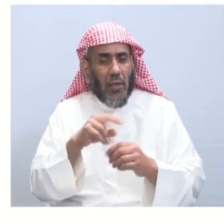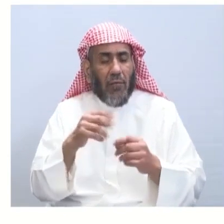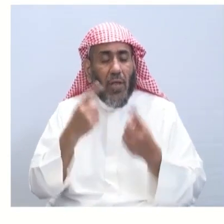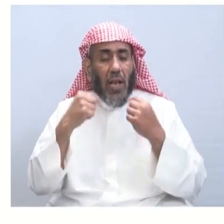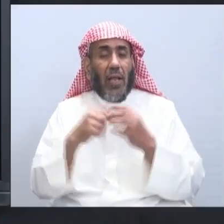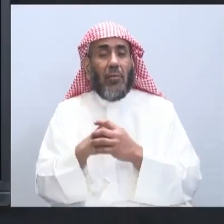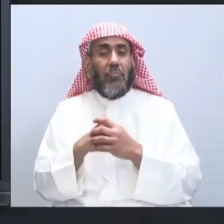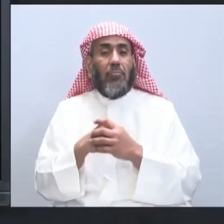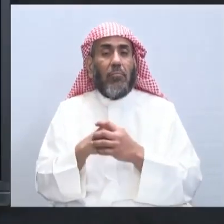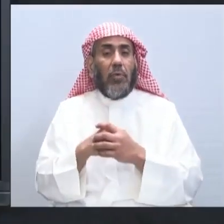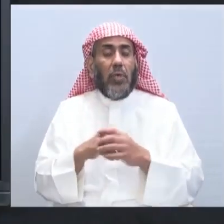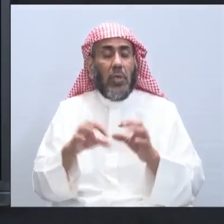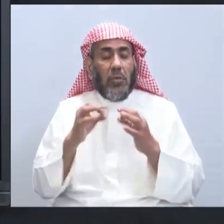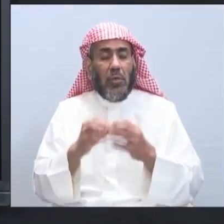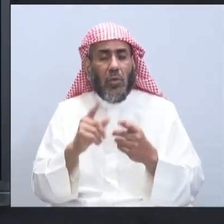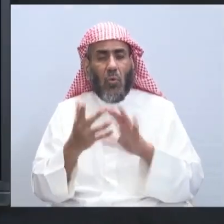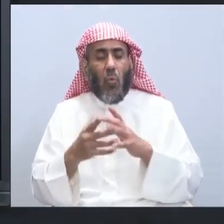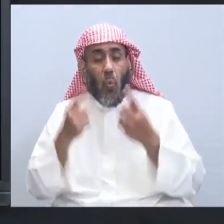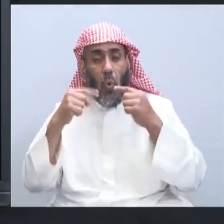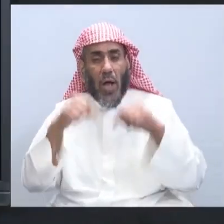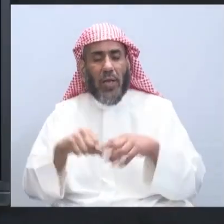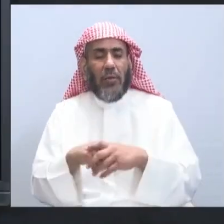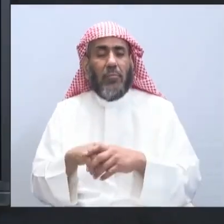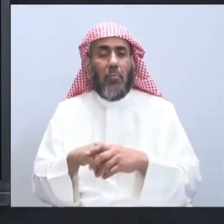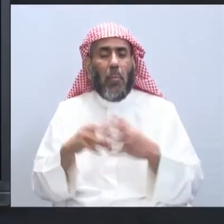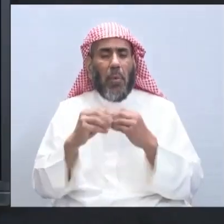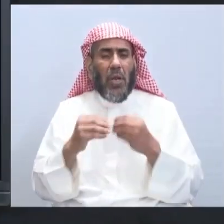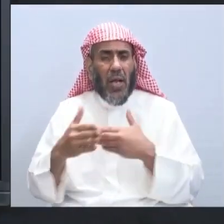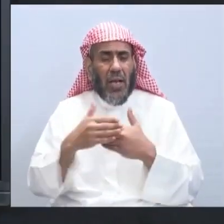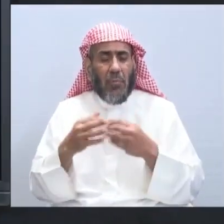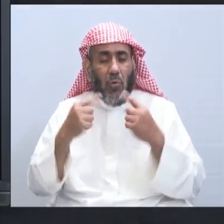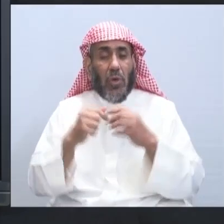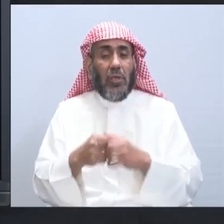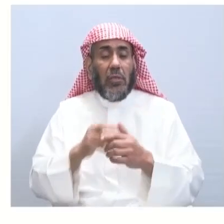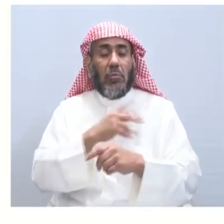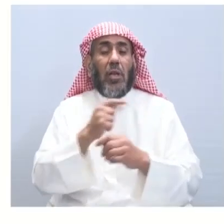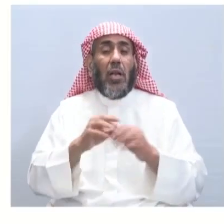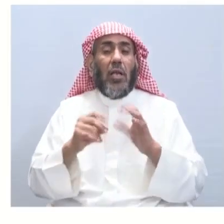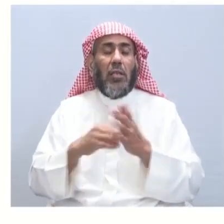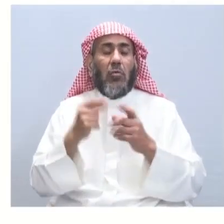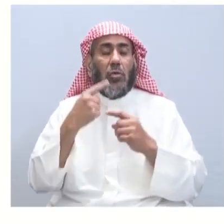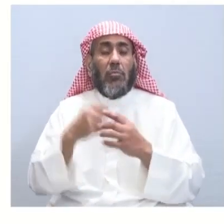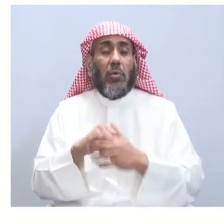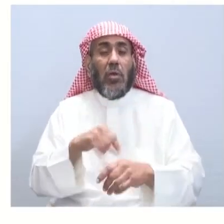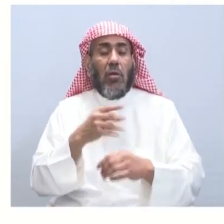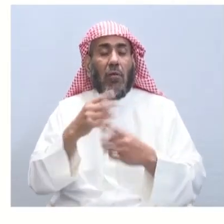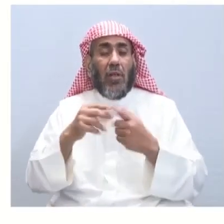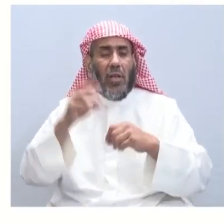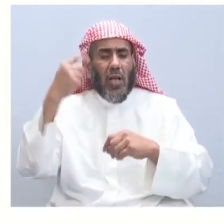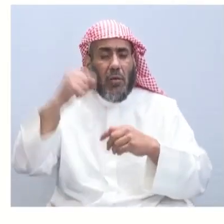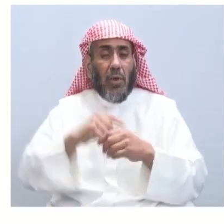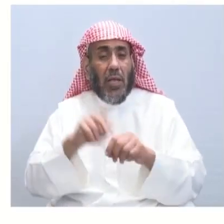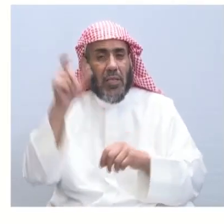الحياه طبعا الاجتماعيه تكون احيانا واقعيه معنى انها قريب من الواقعيه تعتمد على احداث وتجارب مشاهده في الحياه من خبرات